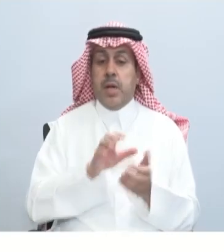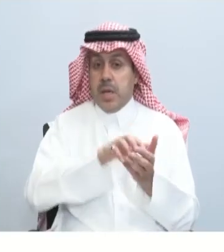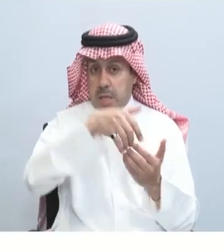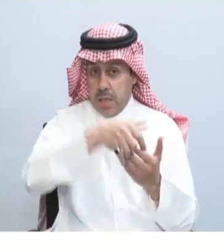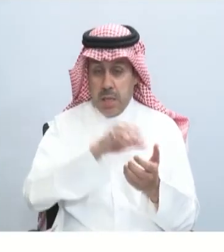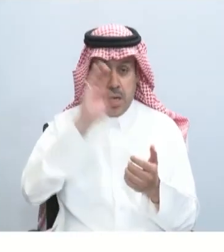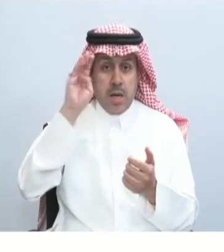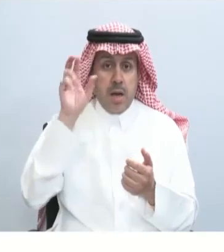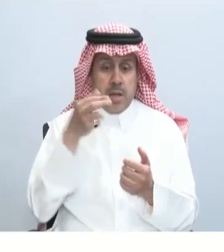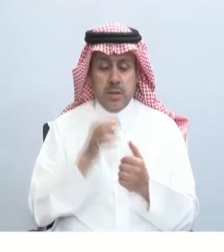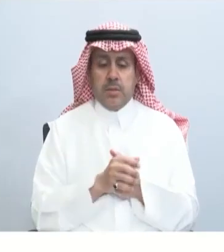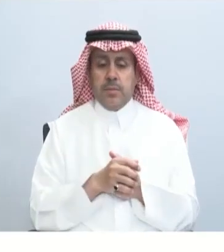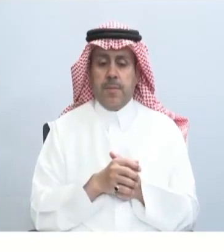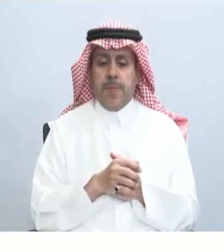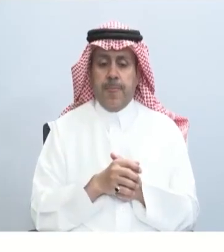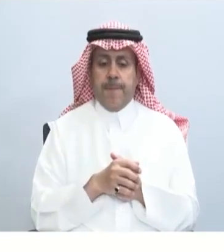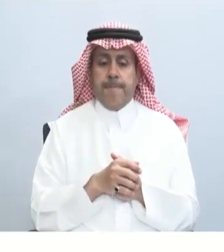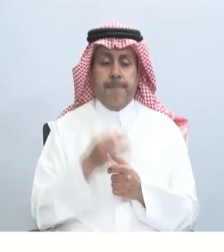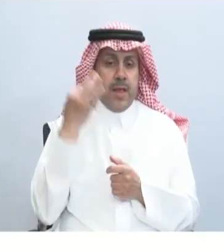رقم واح رقم